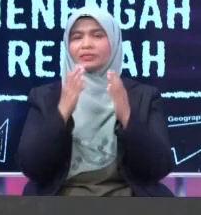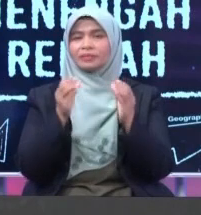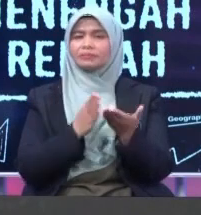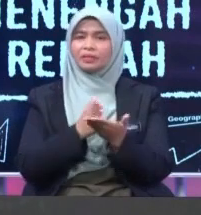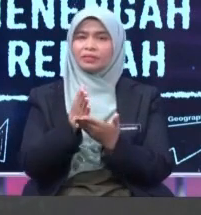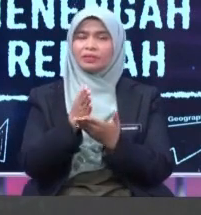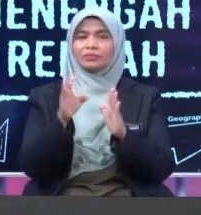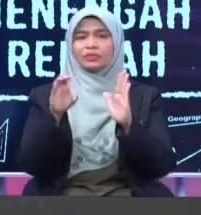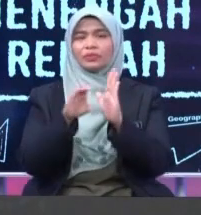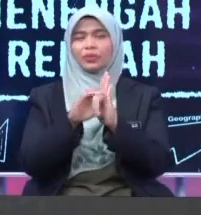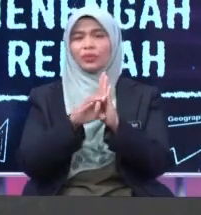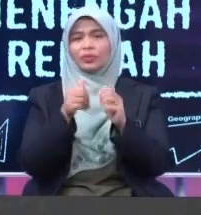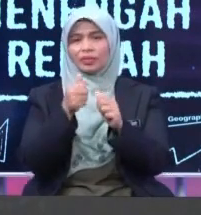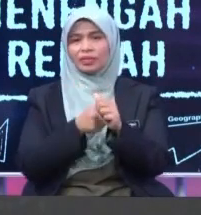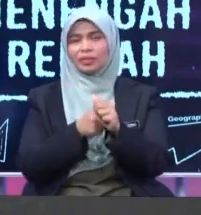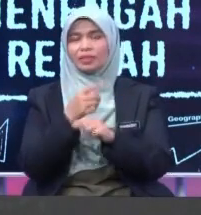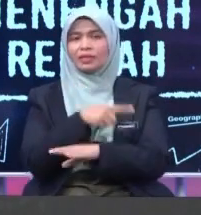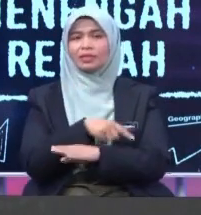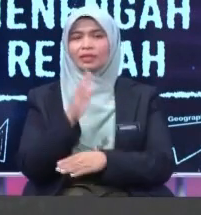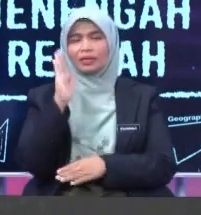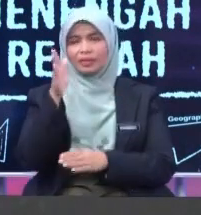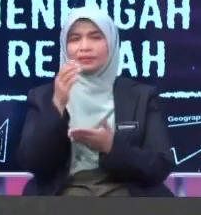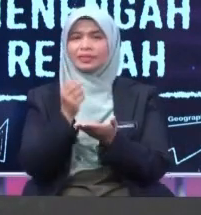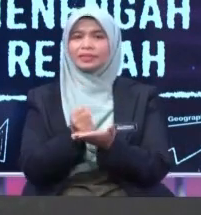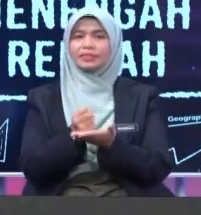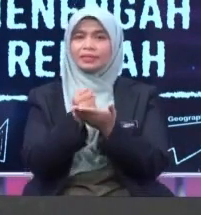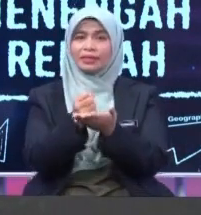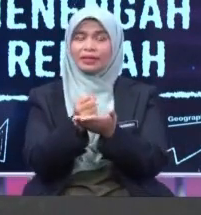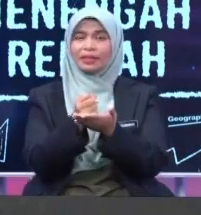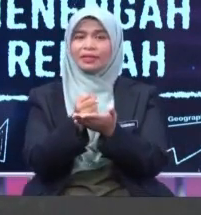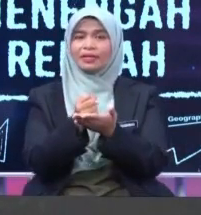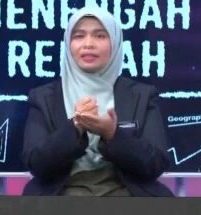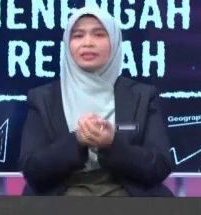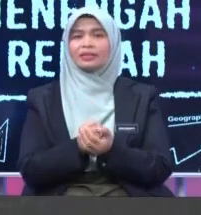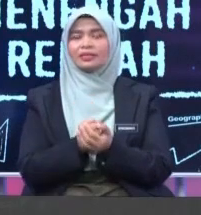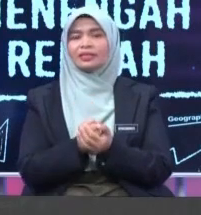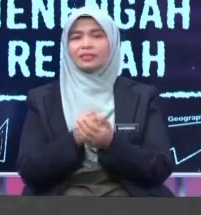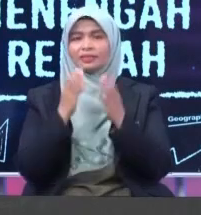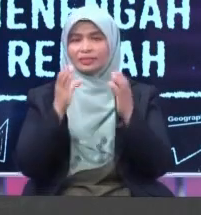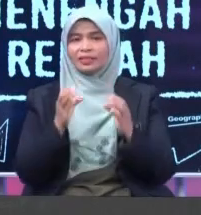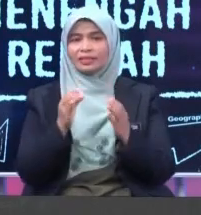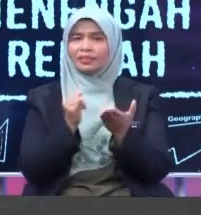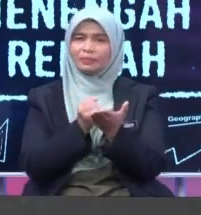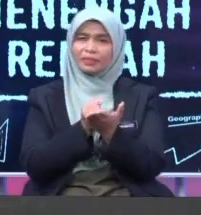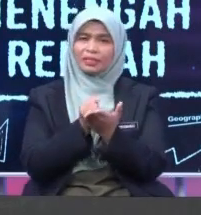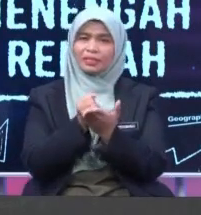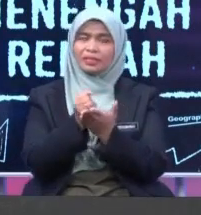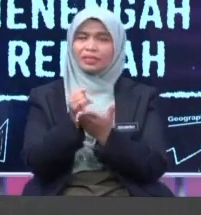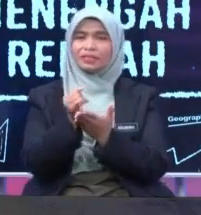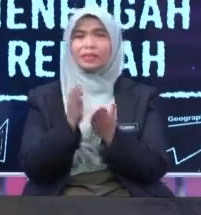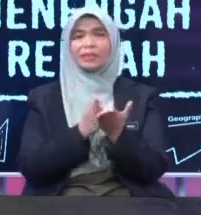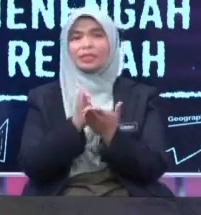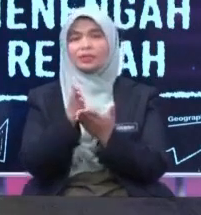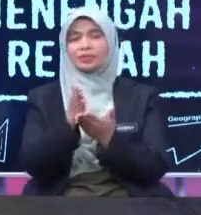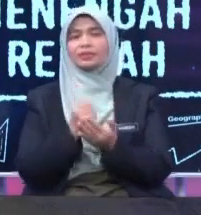Contohnya setiap hari saya akan sedekah tapi secara istiqomah. Ya, terima kasih Auni. Auni kata